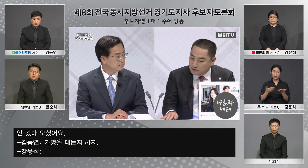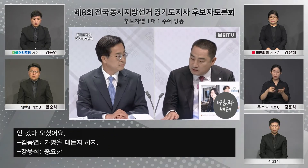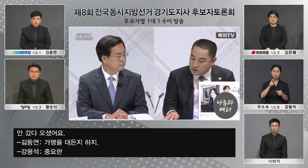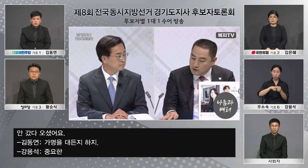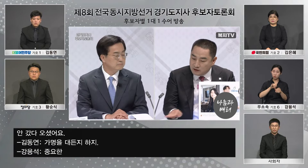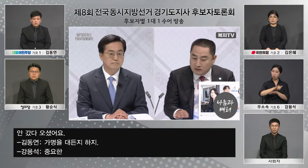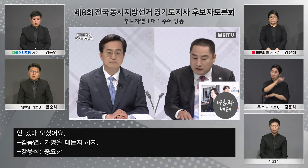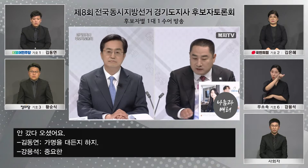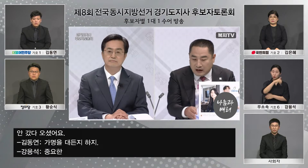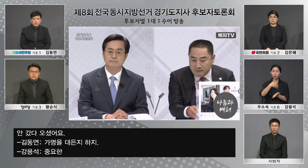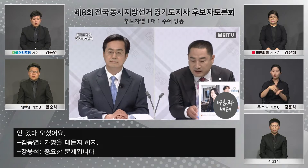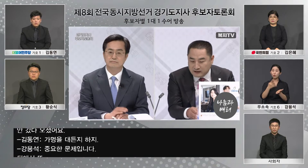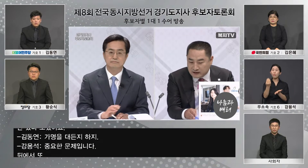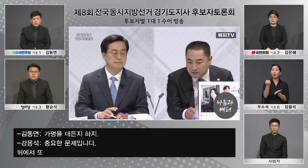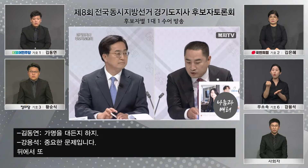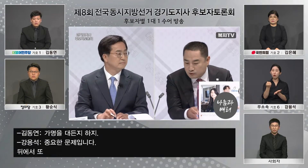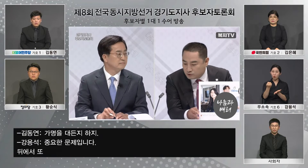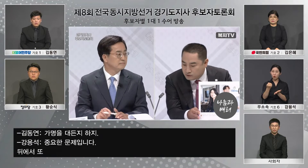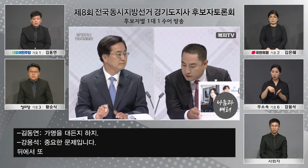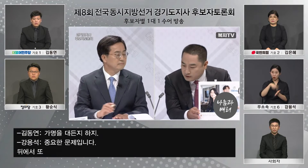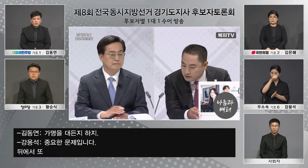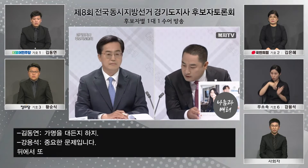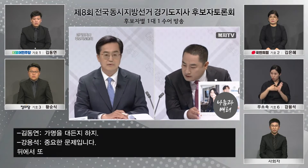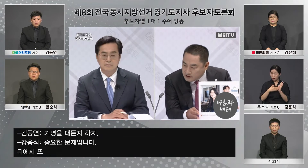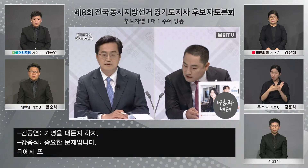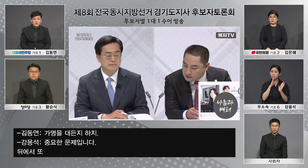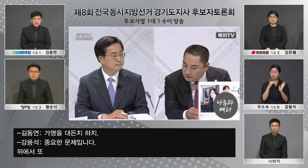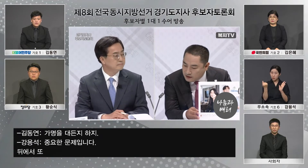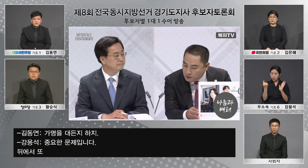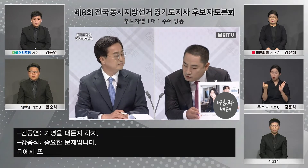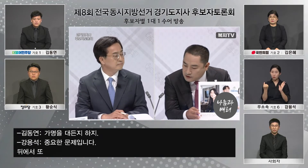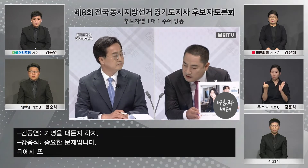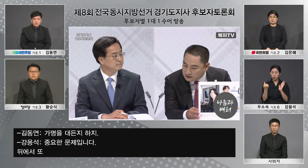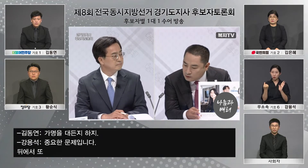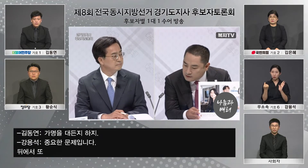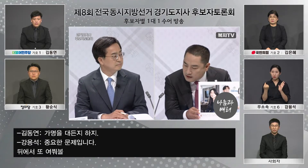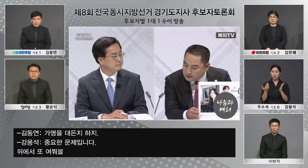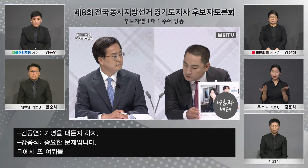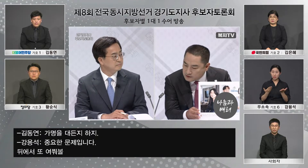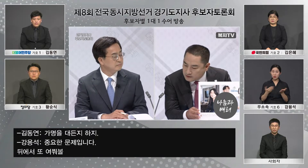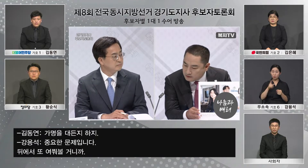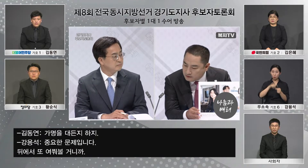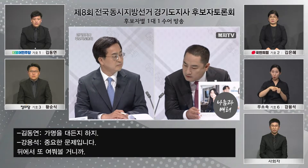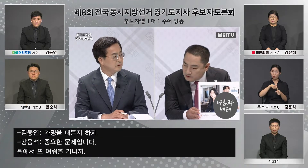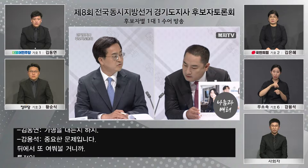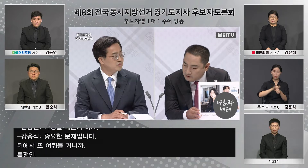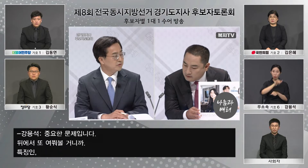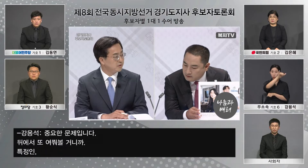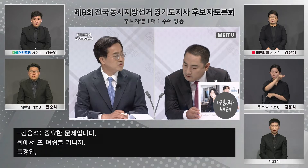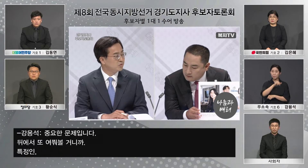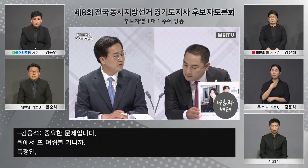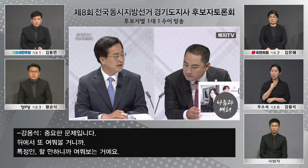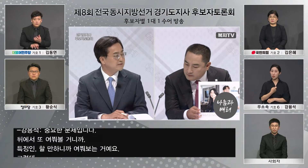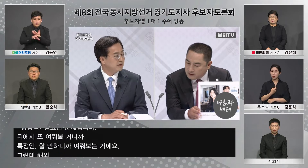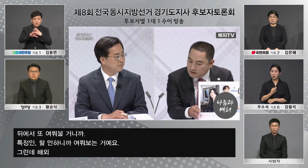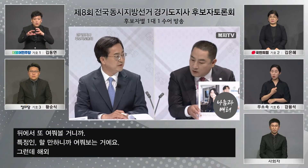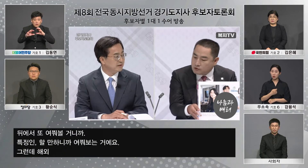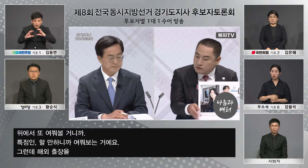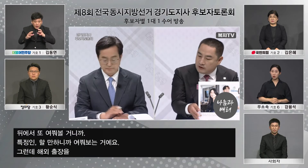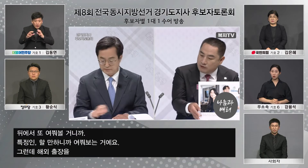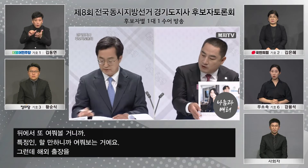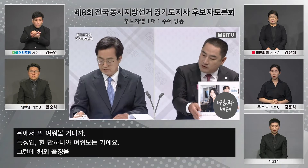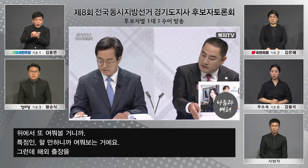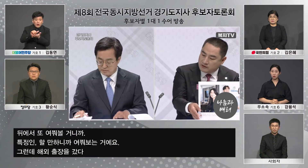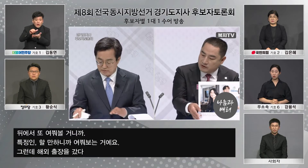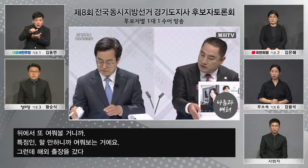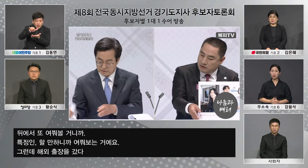뭘 특정인이라 할 만하니까 여쭤보는 거예요. 자, 그런데 해외 출장 갔다 오셨어요? 안 갔다 오셨어요? 해외 출장 여러 직원들이랑 같이 갑니다. 여러